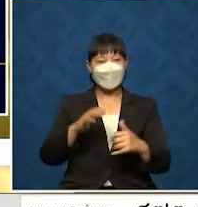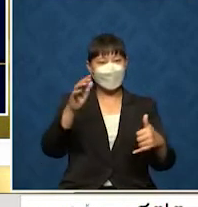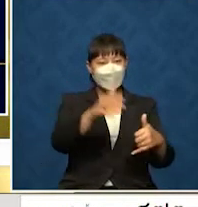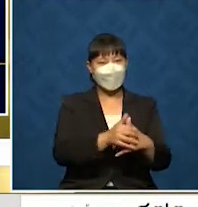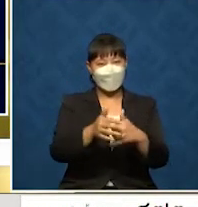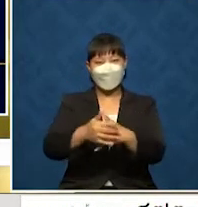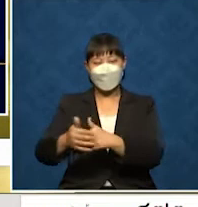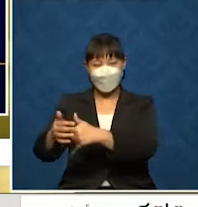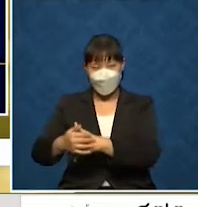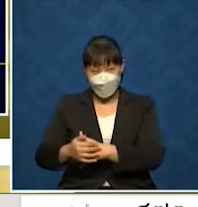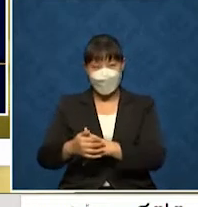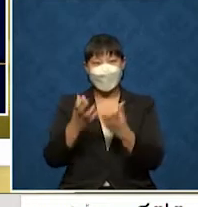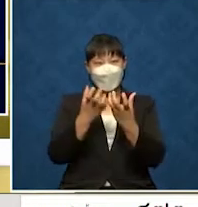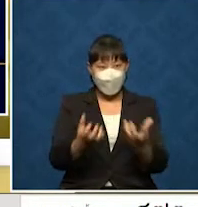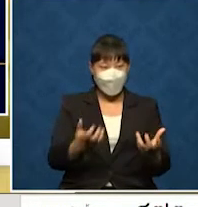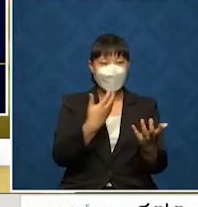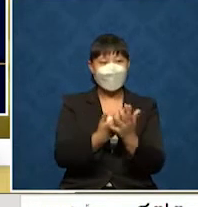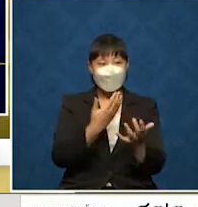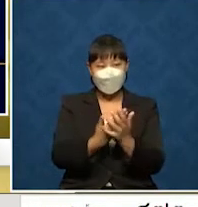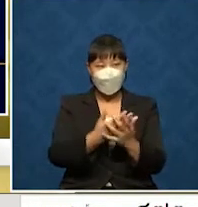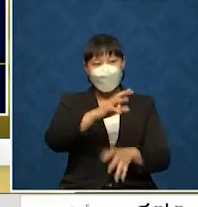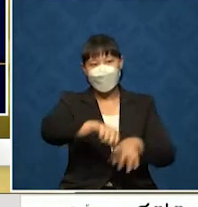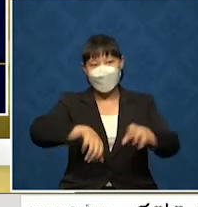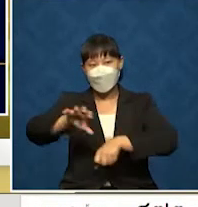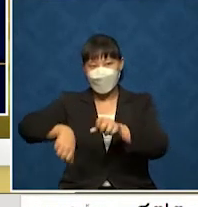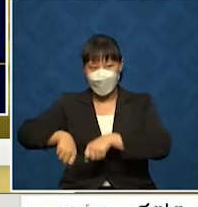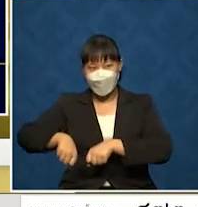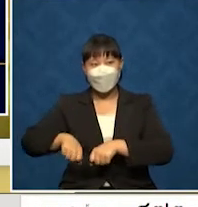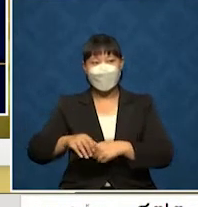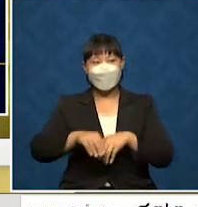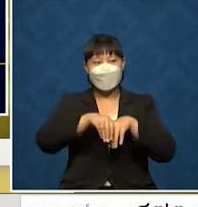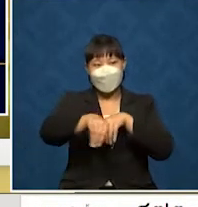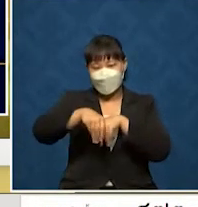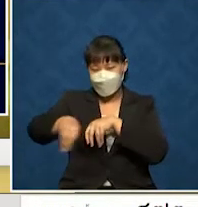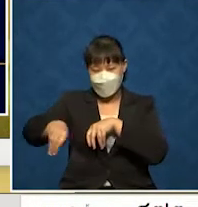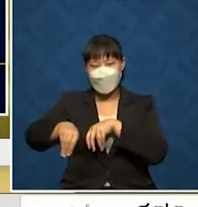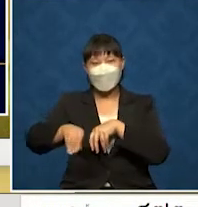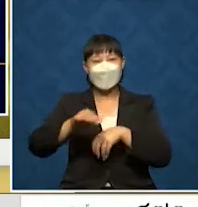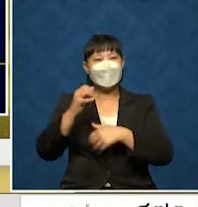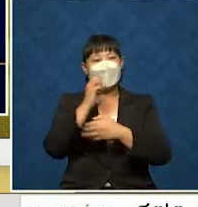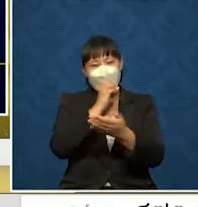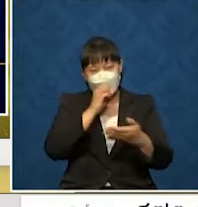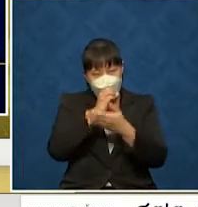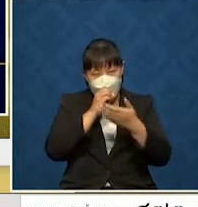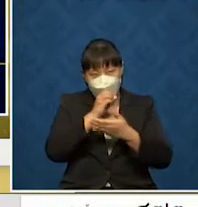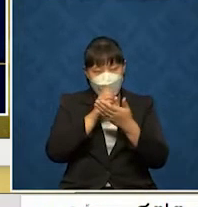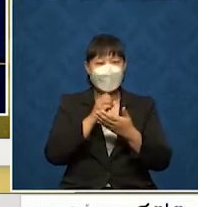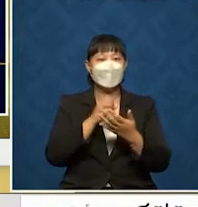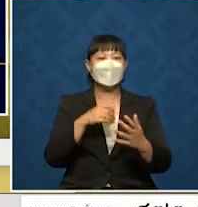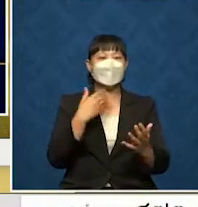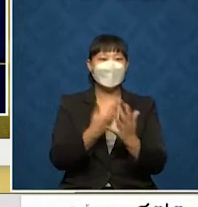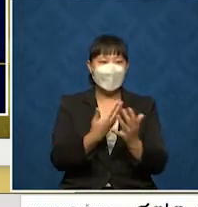เครือข่ายของยูเตวูเป็นมูลค่ามากกว่า